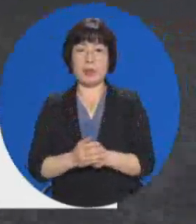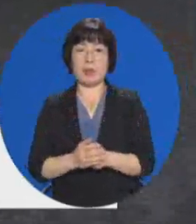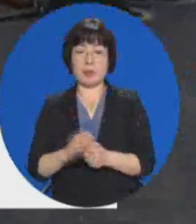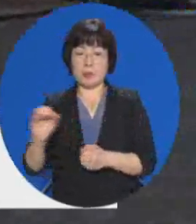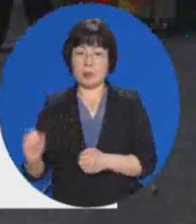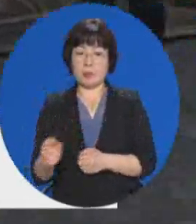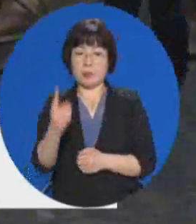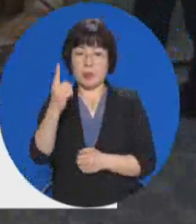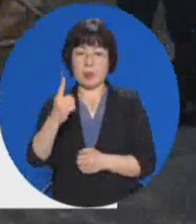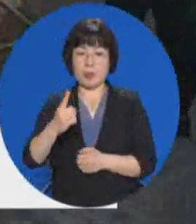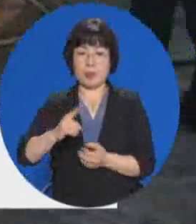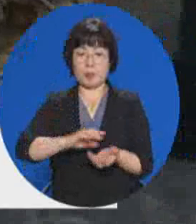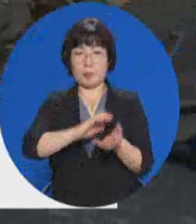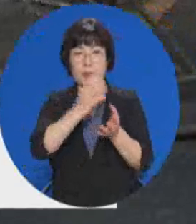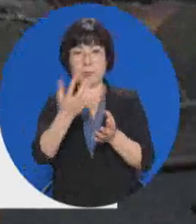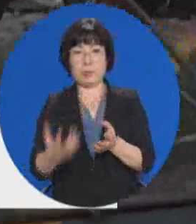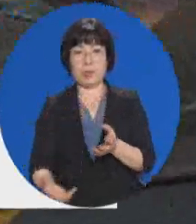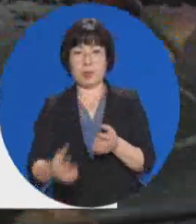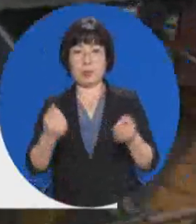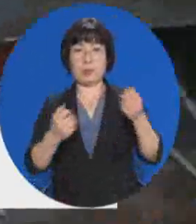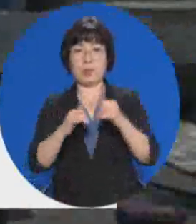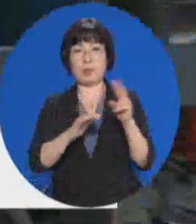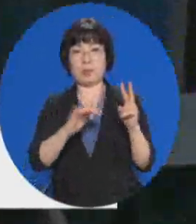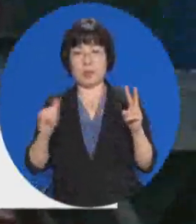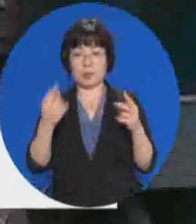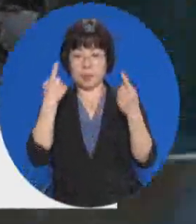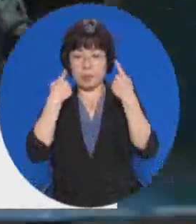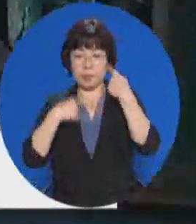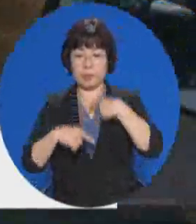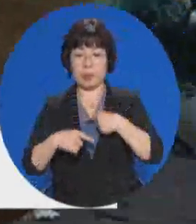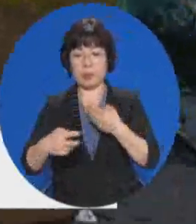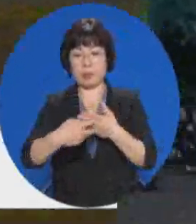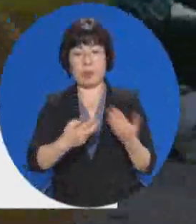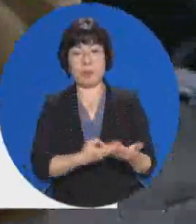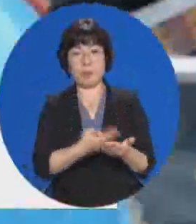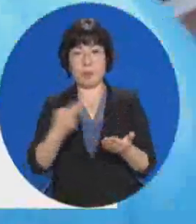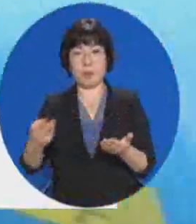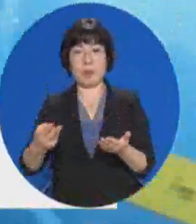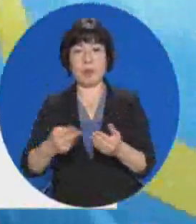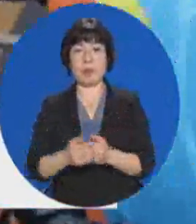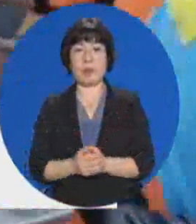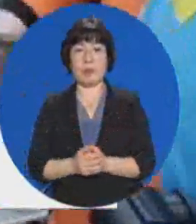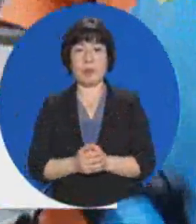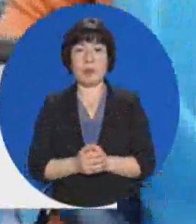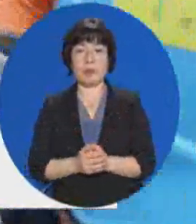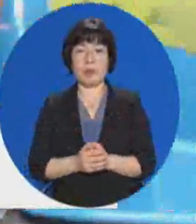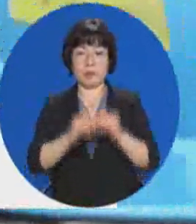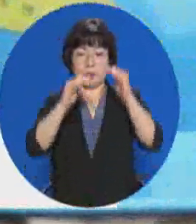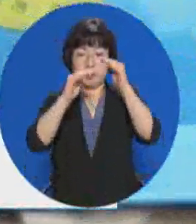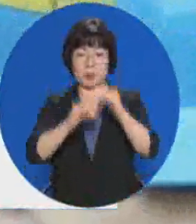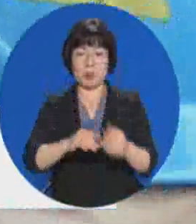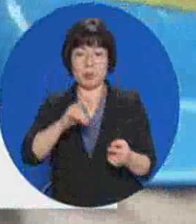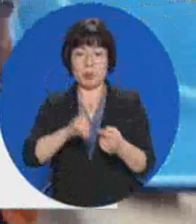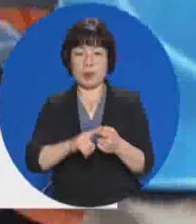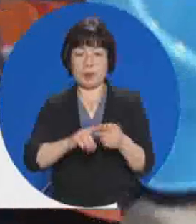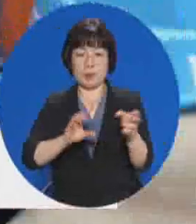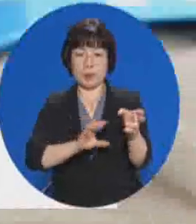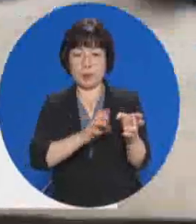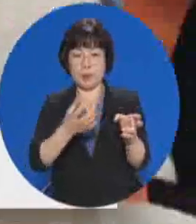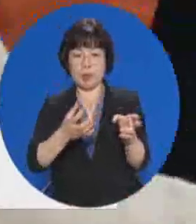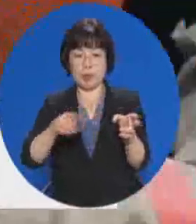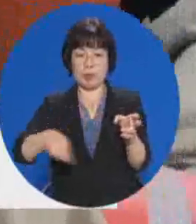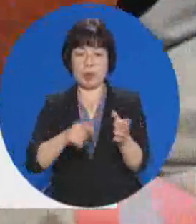이 사고로 트럭이 전도돼 운전자 2명이 중상을 입어 병원으로 옮겨졌습니다. 소방과 경찰은 탱크로리